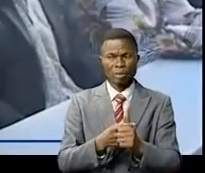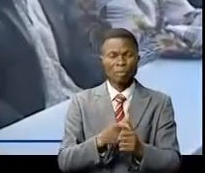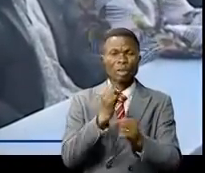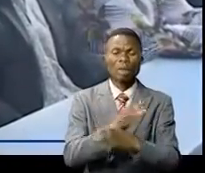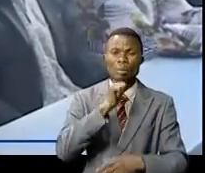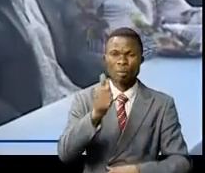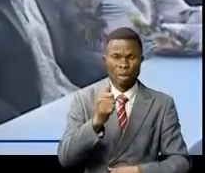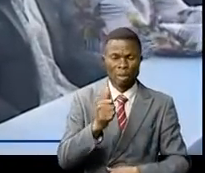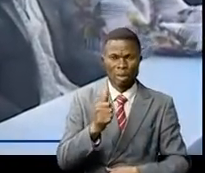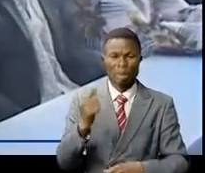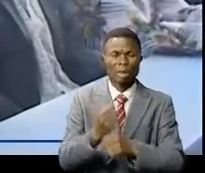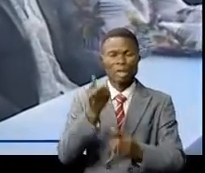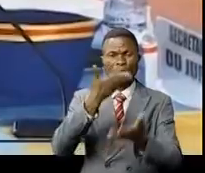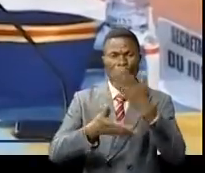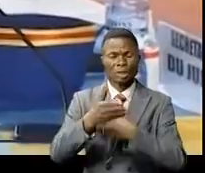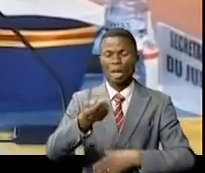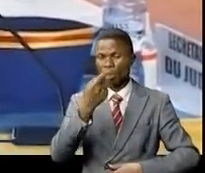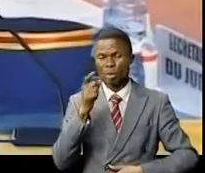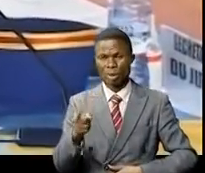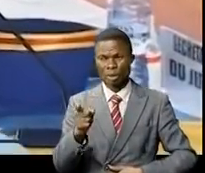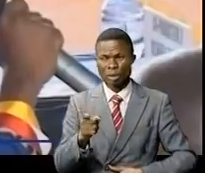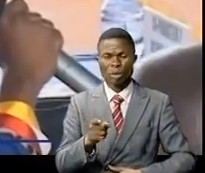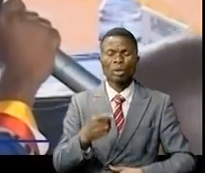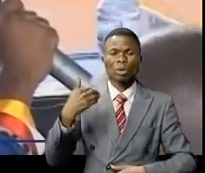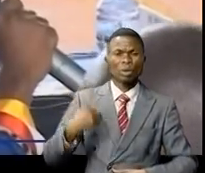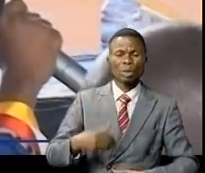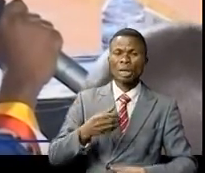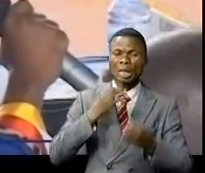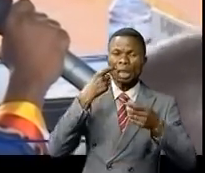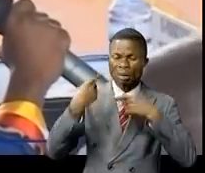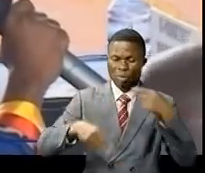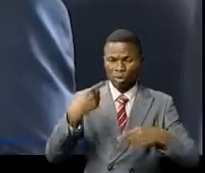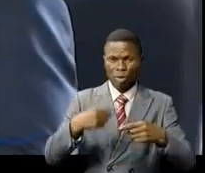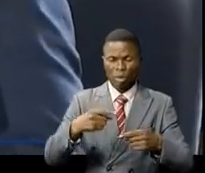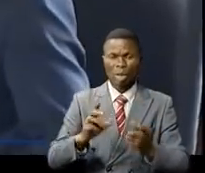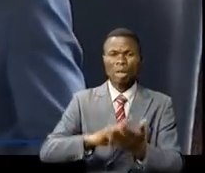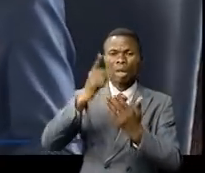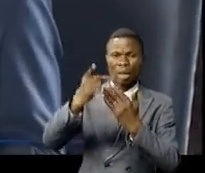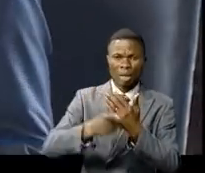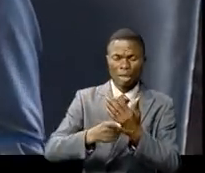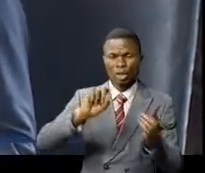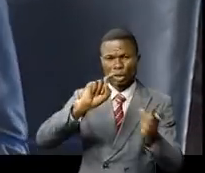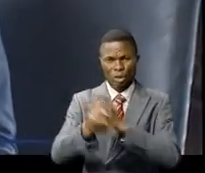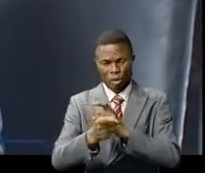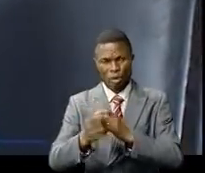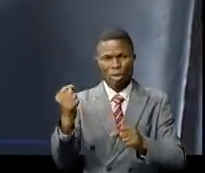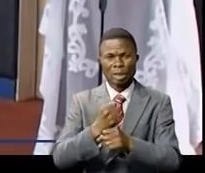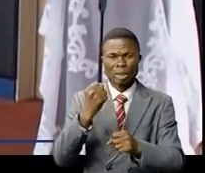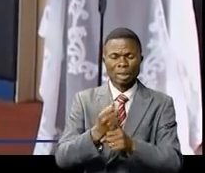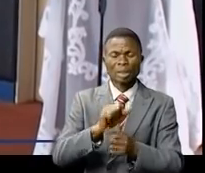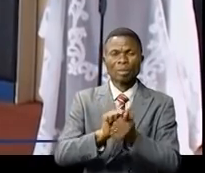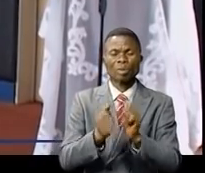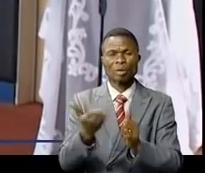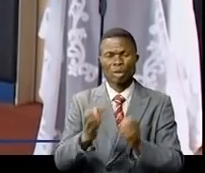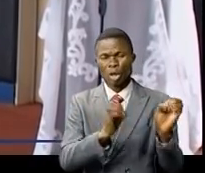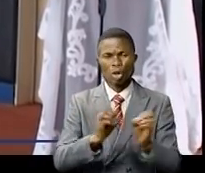des nouvelles alternatives thérapeutiques des interventions ont été menées et programmée afin d'améliorer les déficits structurels et organisationnels